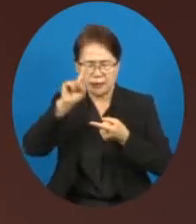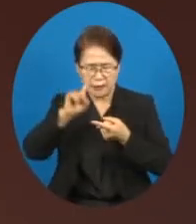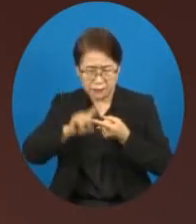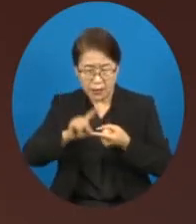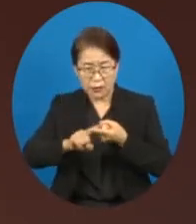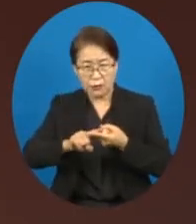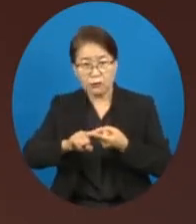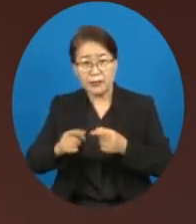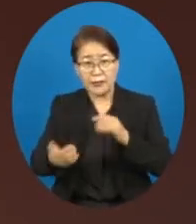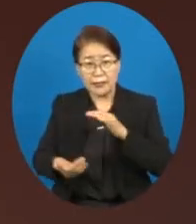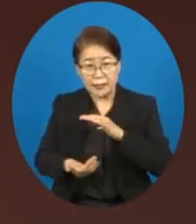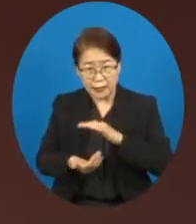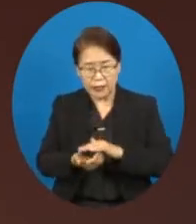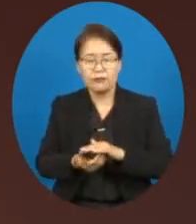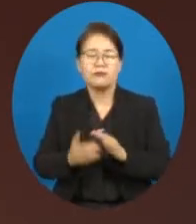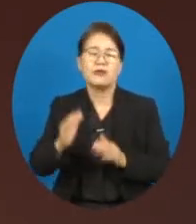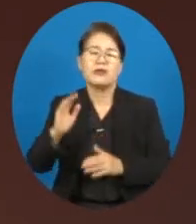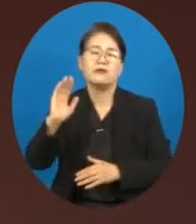않고